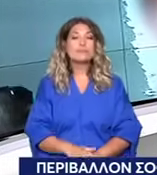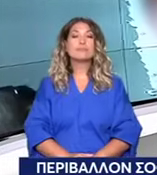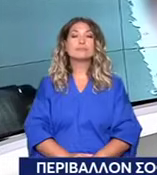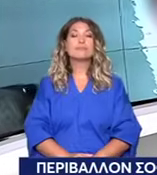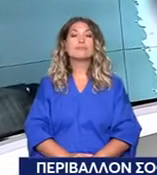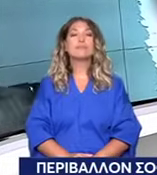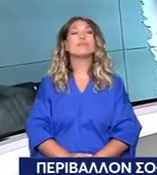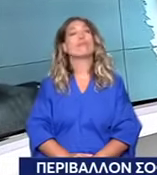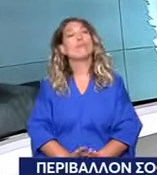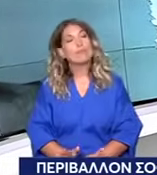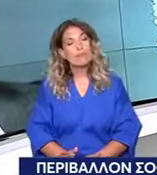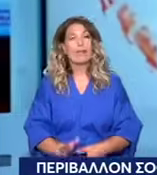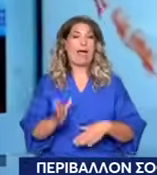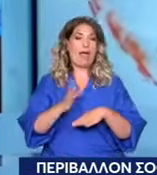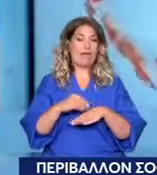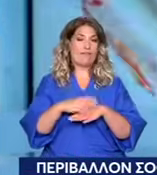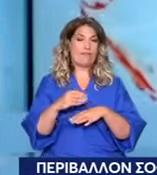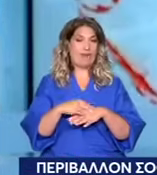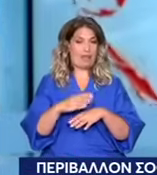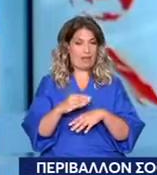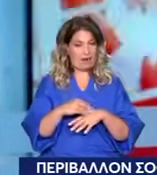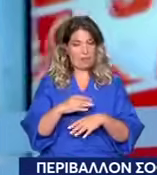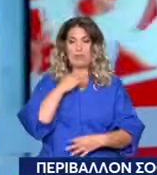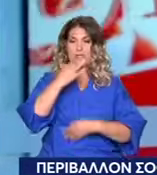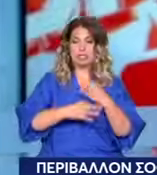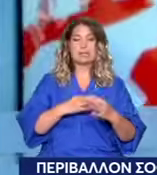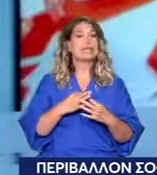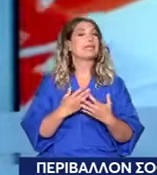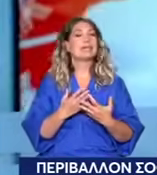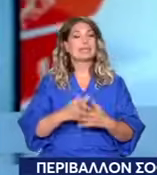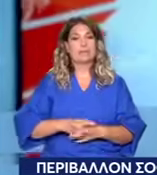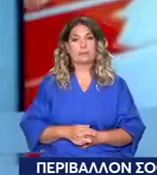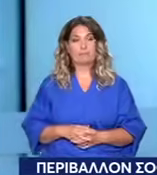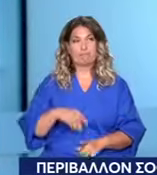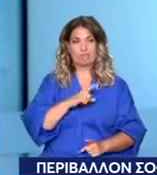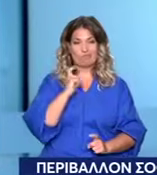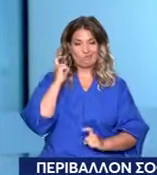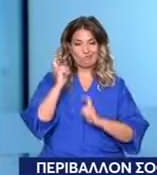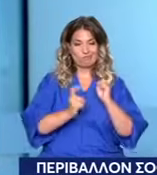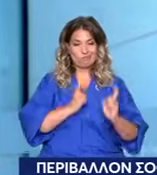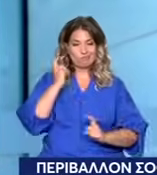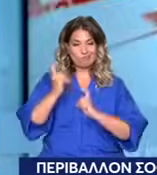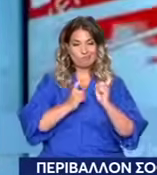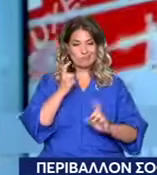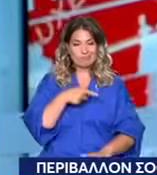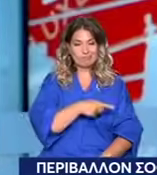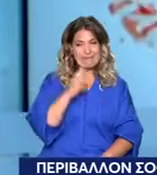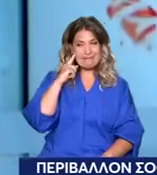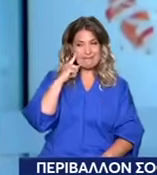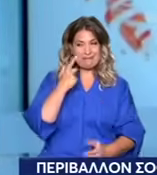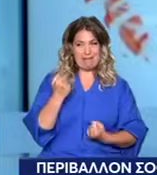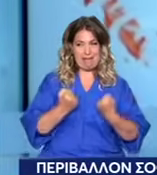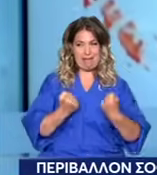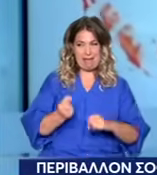κυρίας Πολυζωγοπούλου λέει ότι ο Απόστολος Λύτρας επεδίωκε το βράδυ της προηγούμενης Τρίτης, τρεις ημέρες μετά το